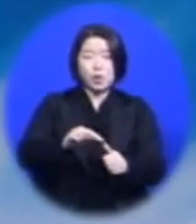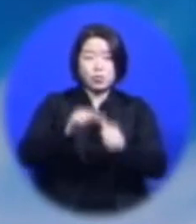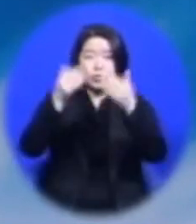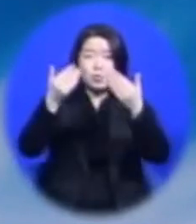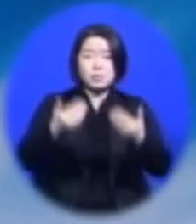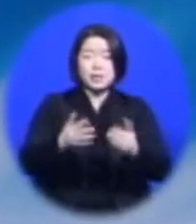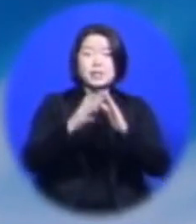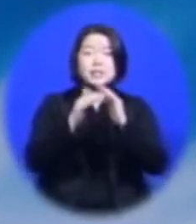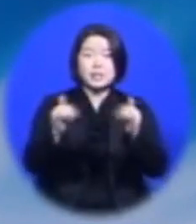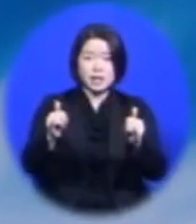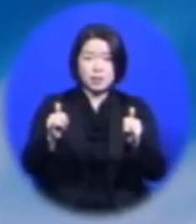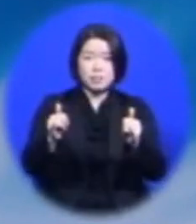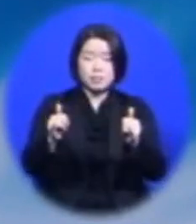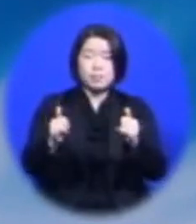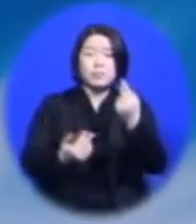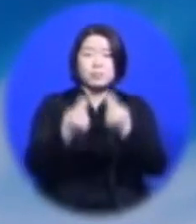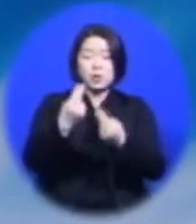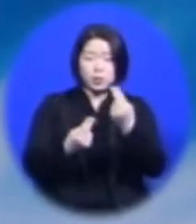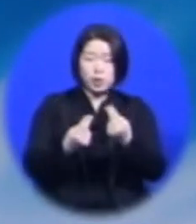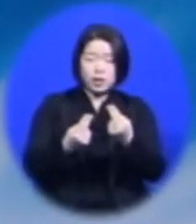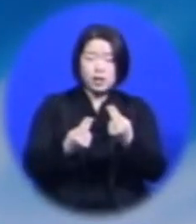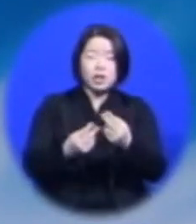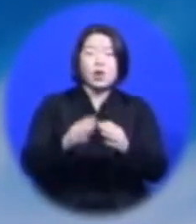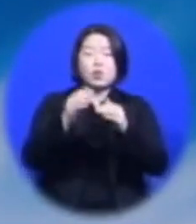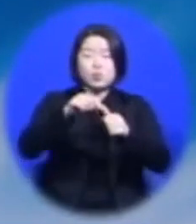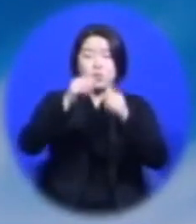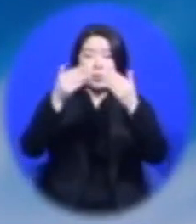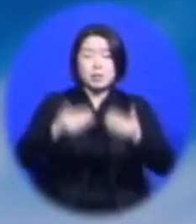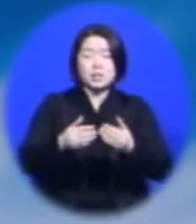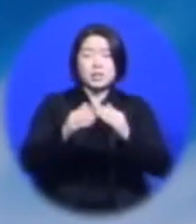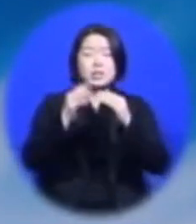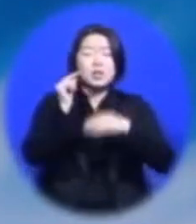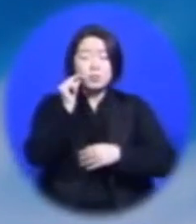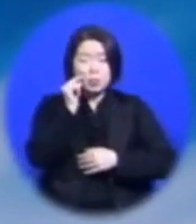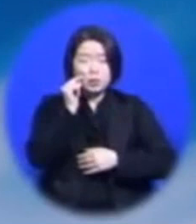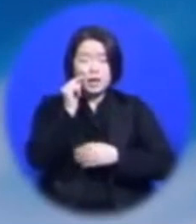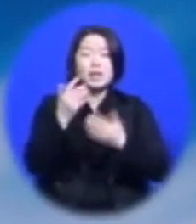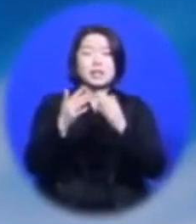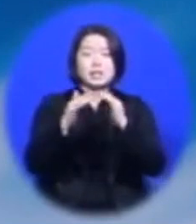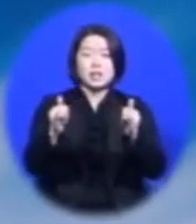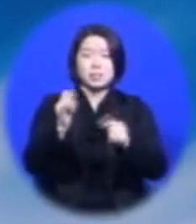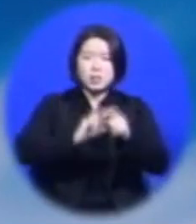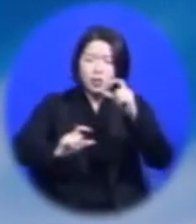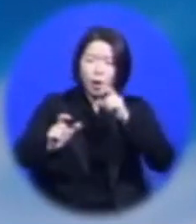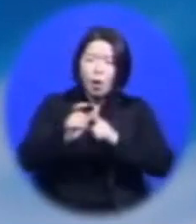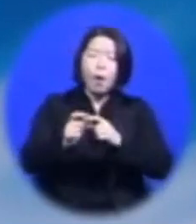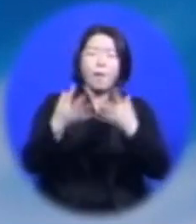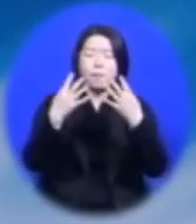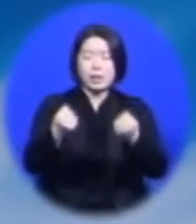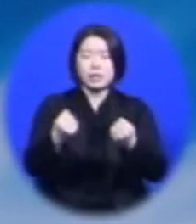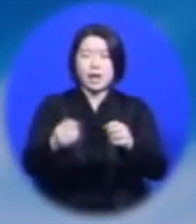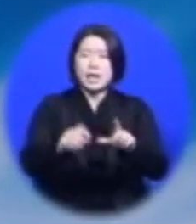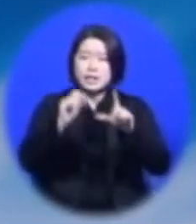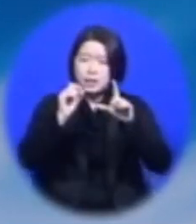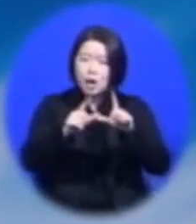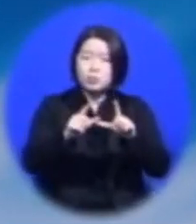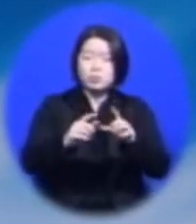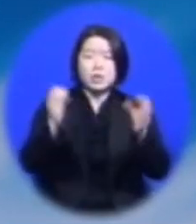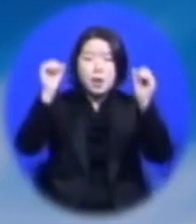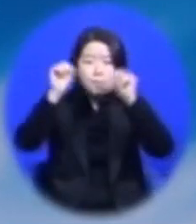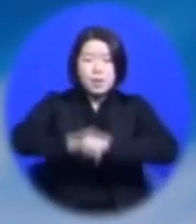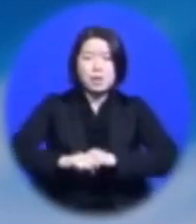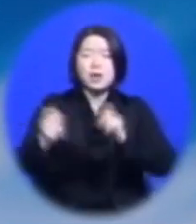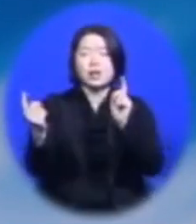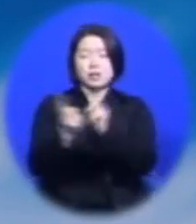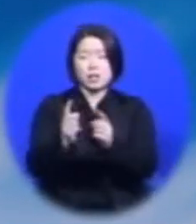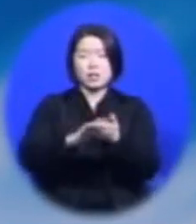구원받을 사람보다 구원받지 못할 사람이 더 훨씬 많다는 겁니다. 대부분이 멸망당할